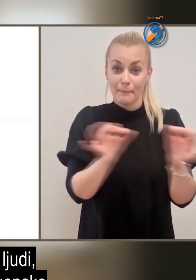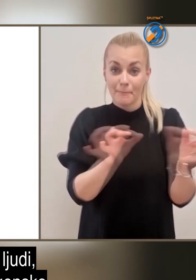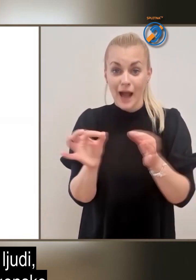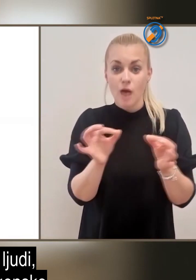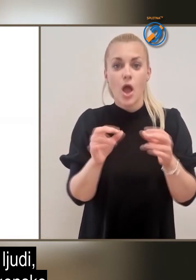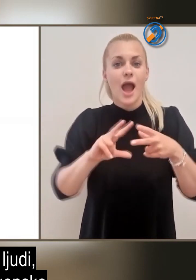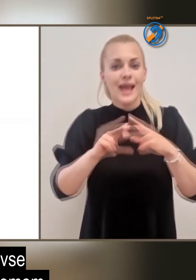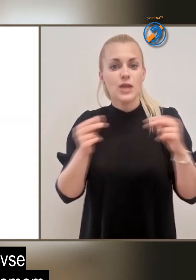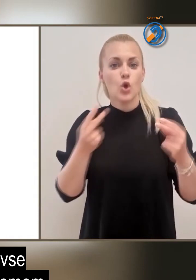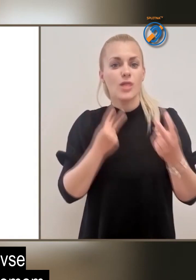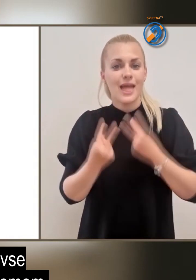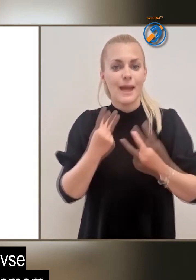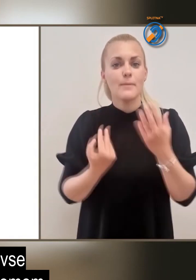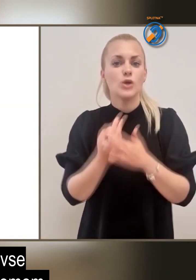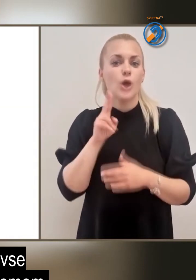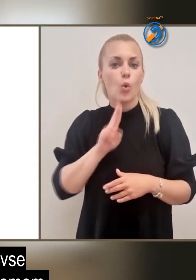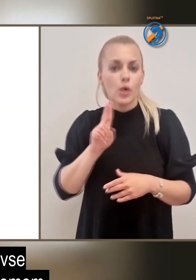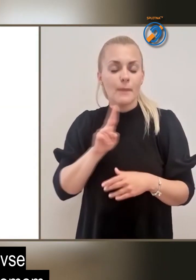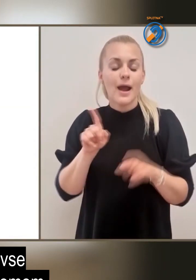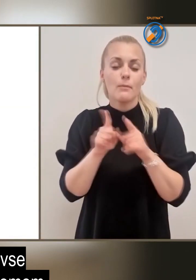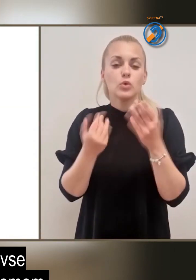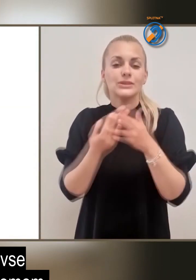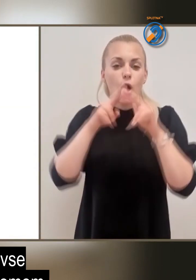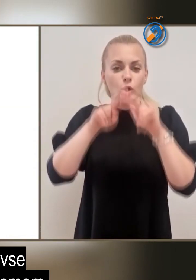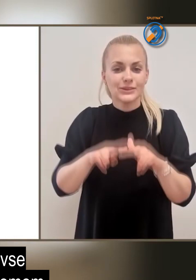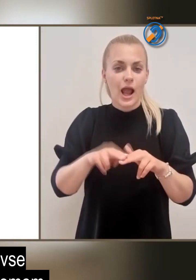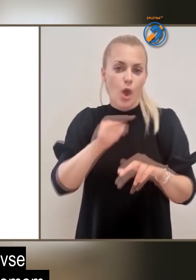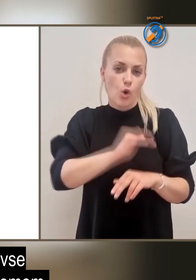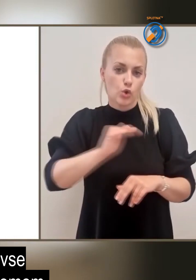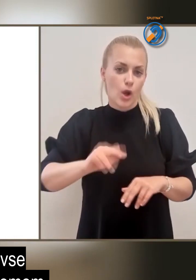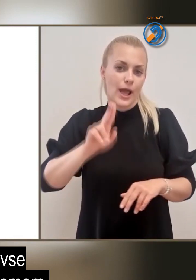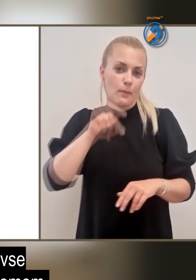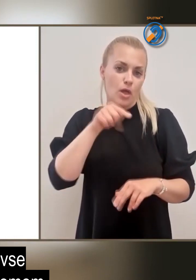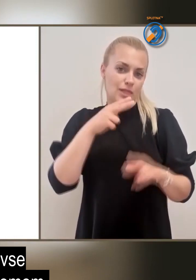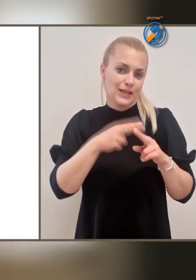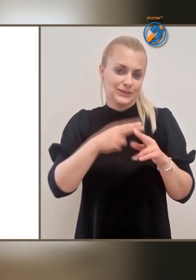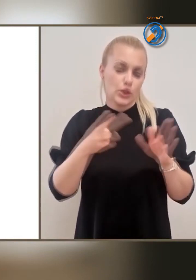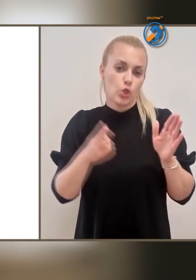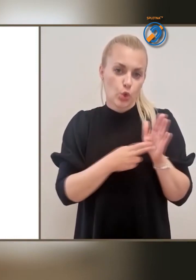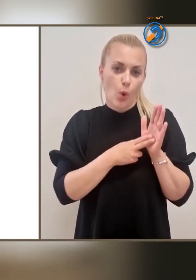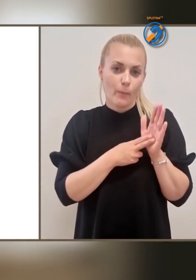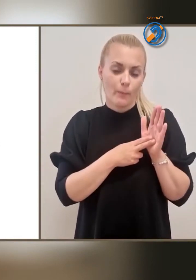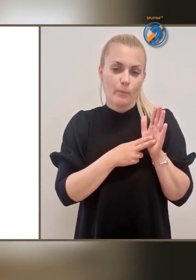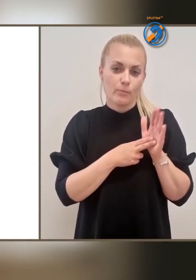že pripravljajo gensko terapijo za Urbana in vse ostale otroke s tem sindromom.